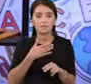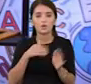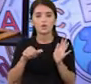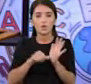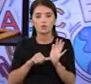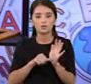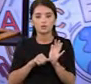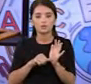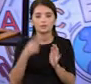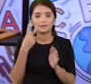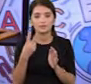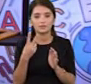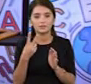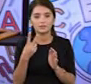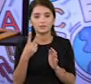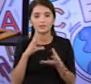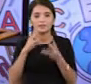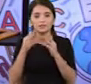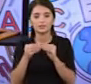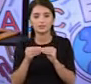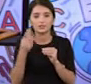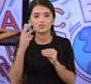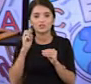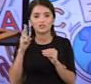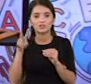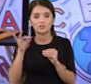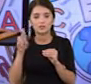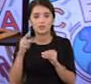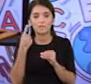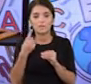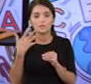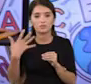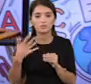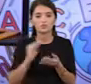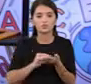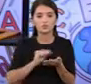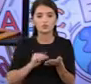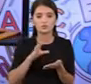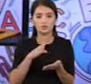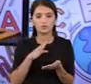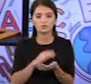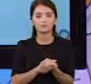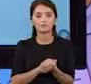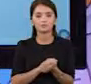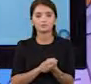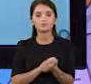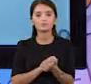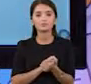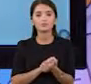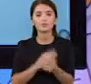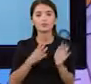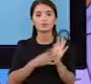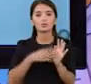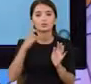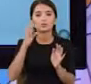6 sonini 2 sonning yig'indisi shaklida 1 va 5 deb yozib oldim. Endi